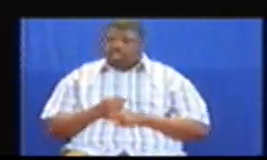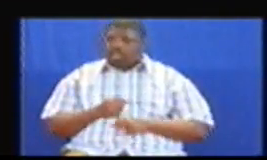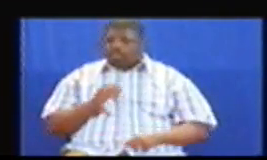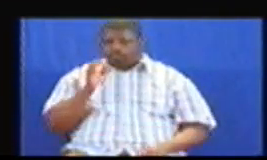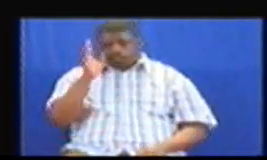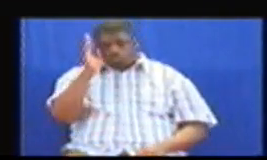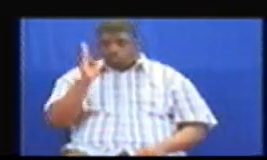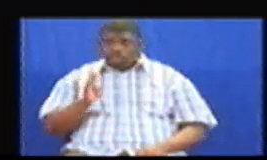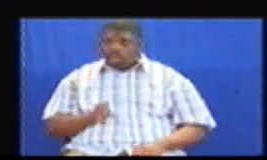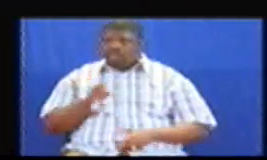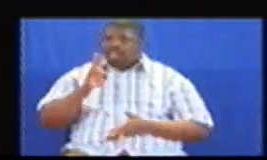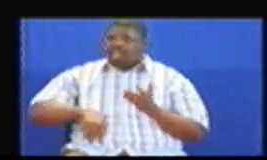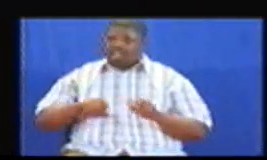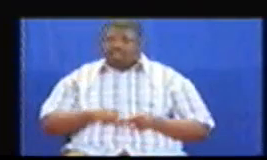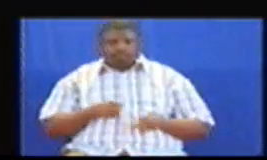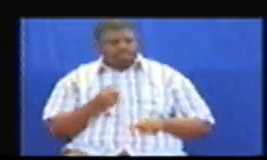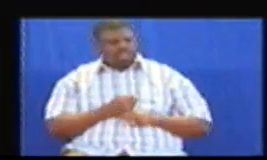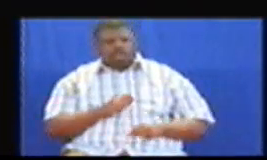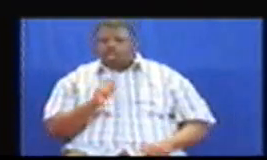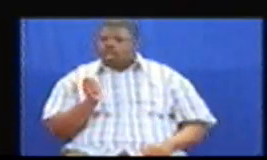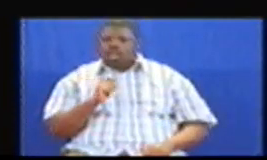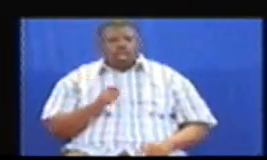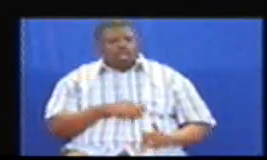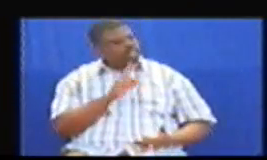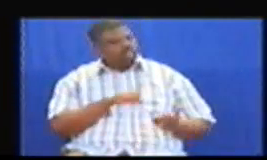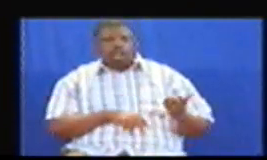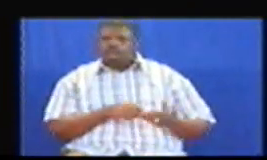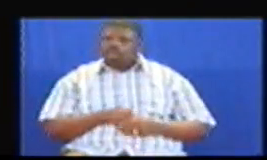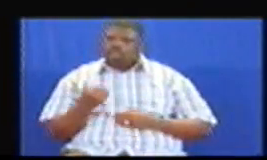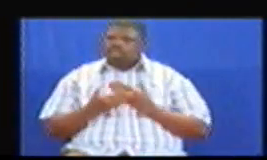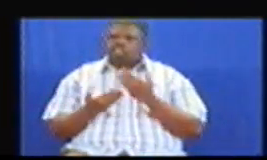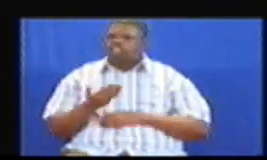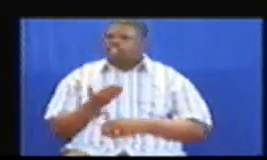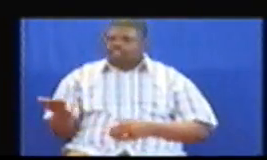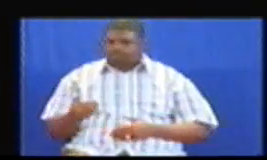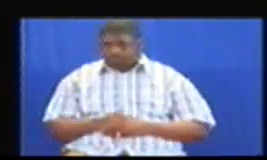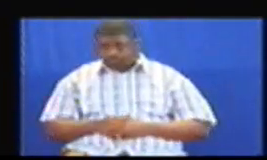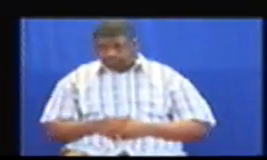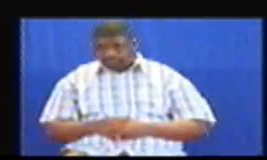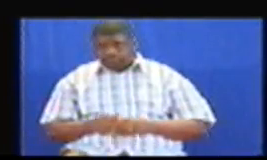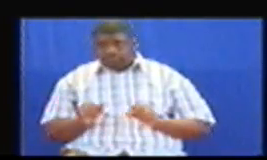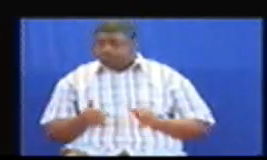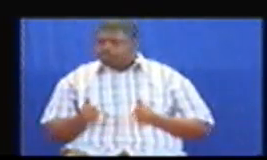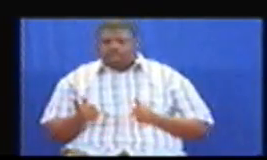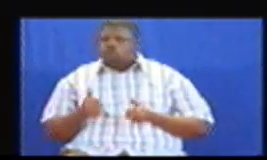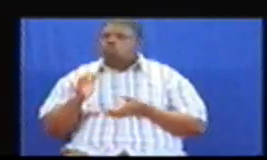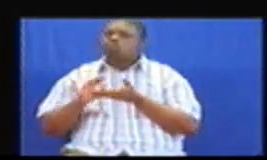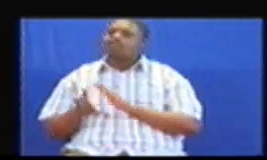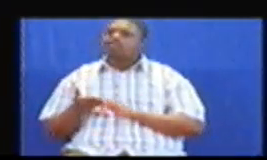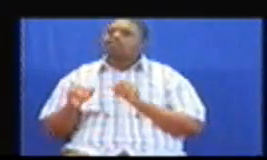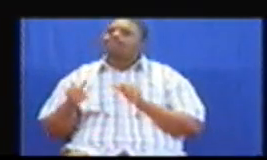isisign, imeifanya Kenya isisign na nchi nyingine. Sasa bado hatujakubaliana